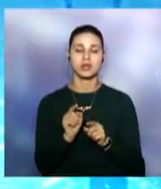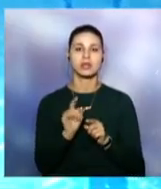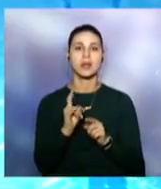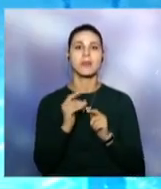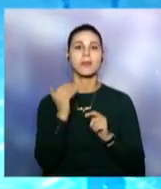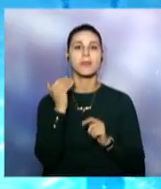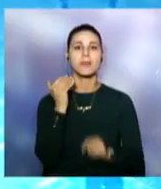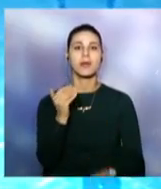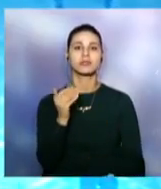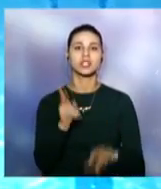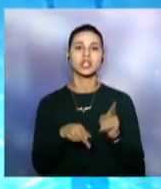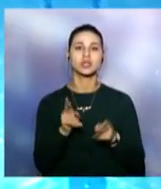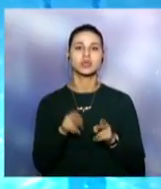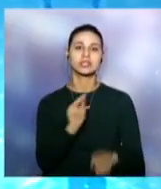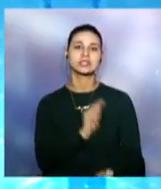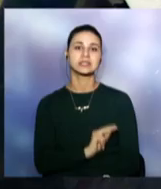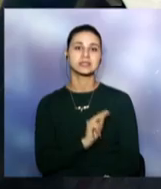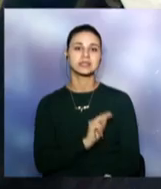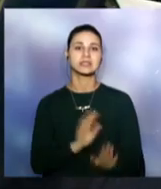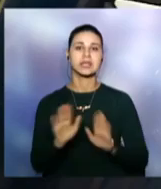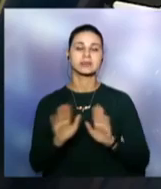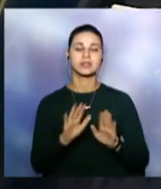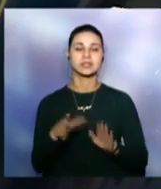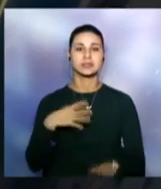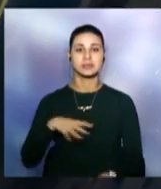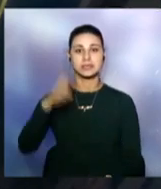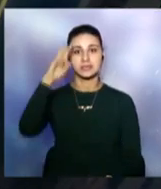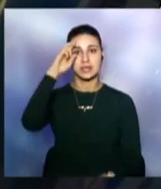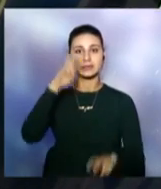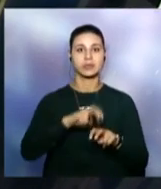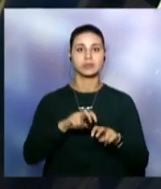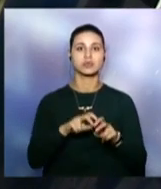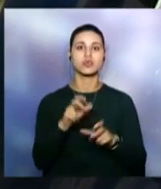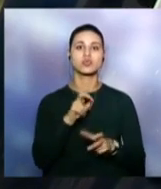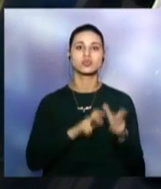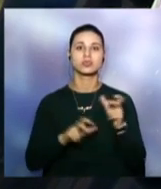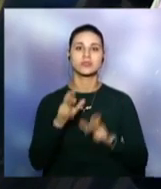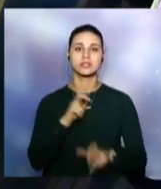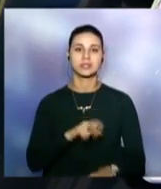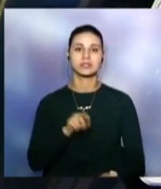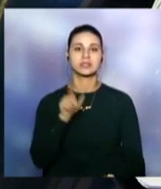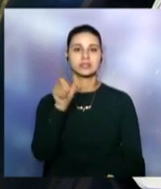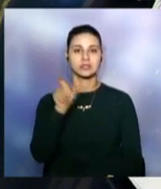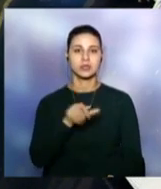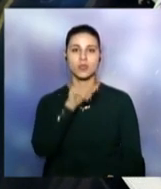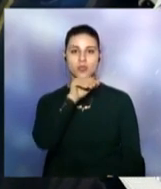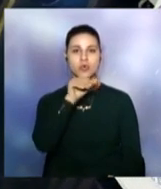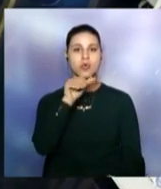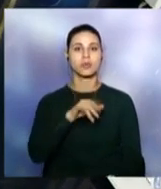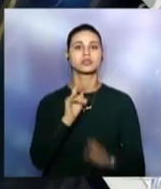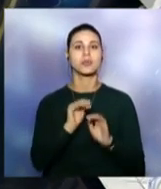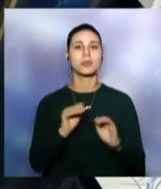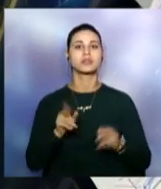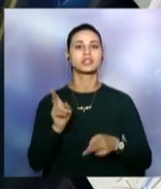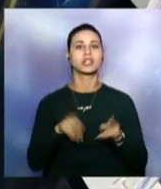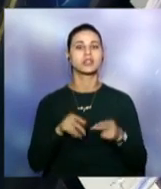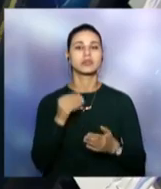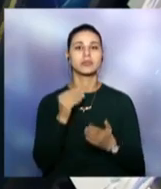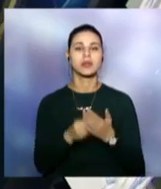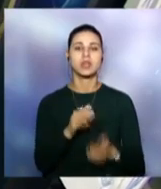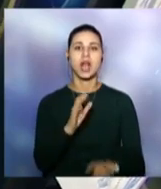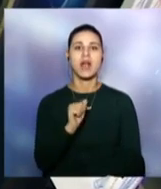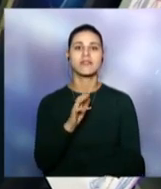ბავშვთა ქირურგიის დეპარტამენტის ხელმძღვანელი, თბილისის სახელმწიფო სამედიცინო უნივერსიტეტის ასისტენტ-პროფესორი, ბავშვთა ქირურგი ბატონი